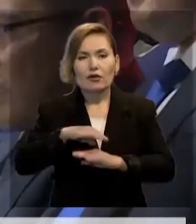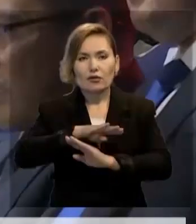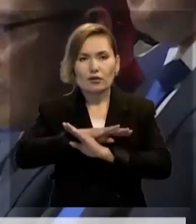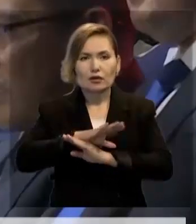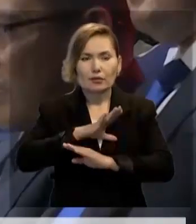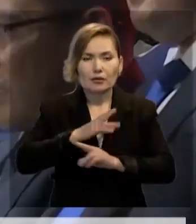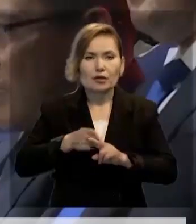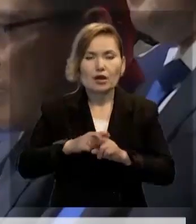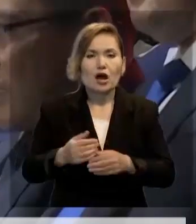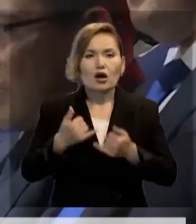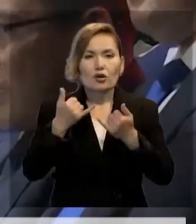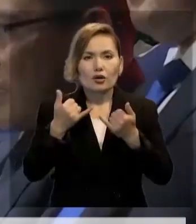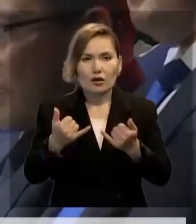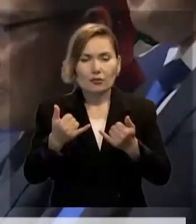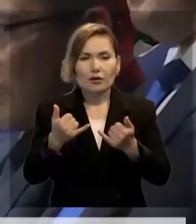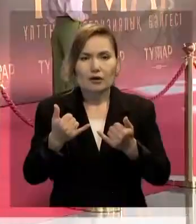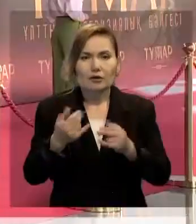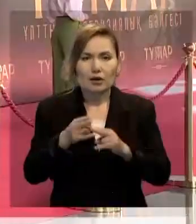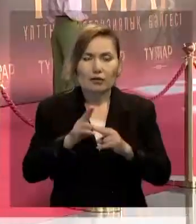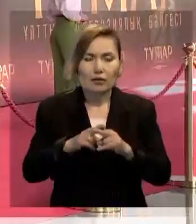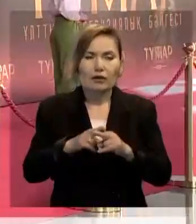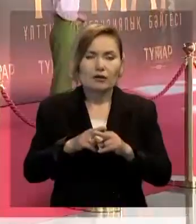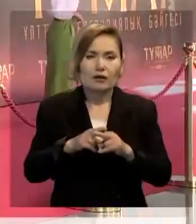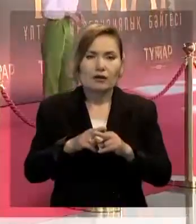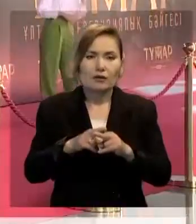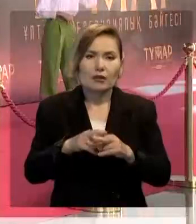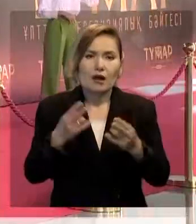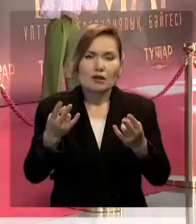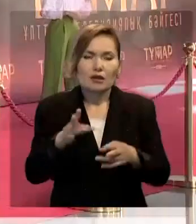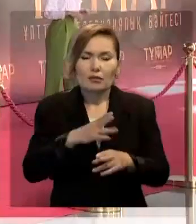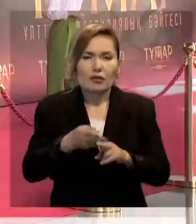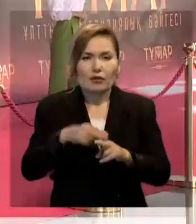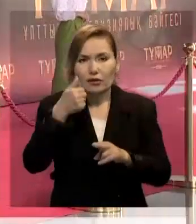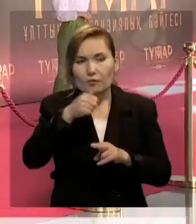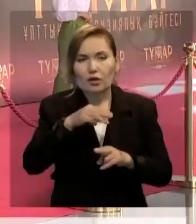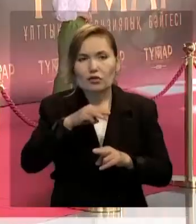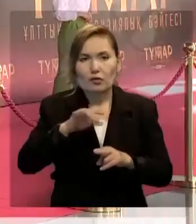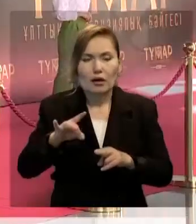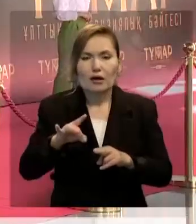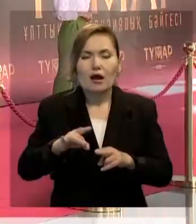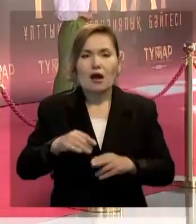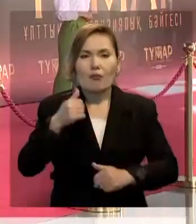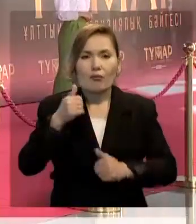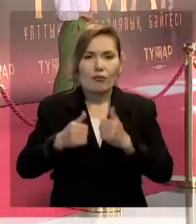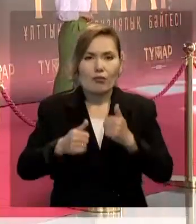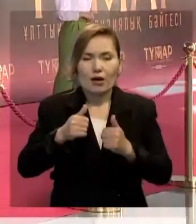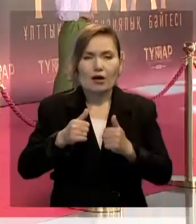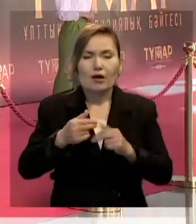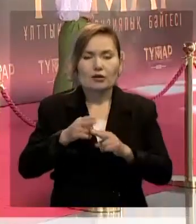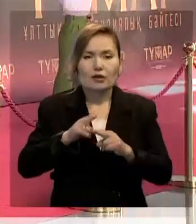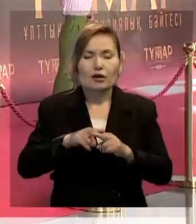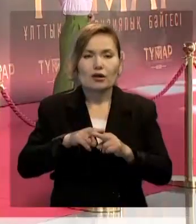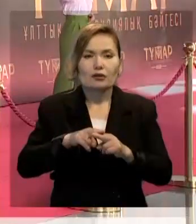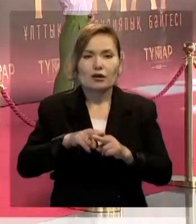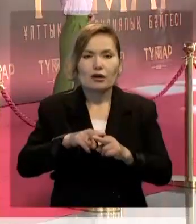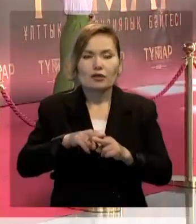Сол кісіге енді құрмет көрсетілсе деген бір іштей тілек бар еді, бірақ енді биылғы Тұмар байқауында ол кісінің атында ешбір жүлде